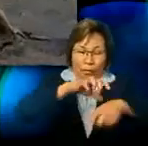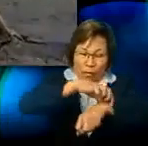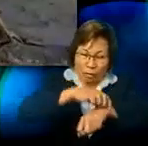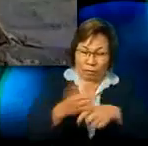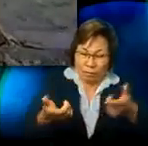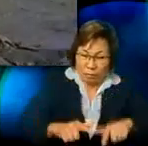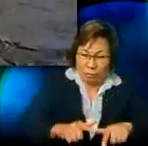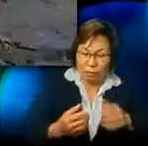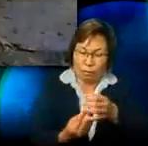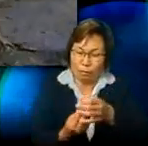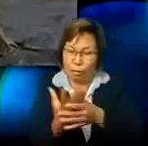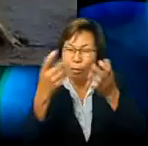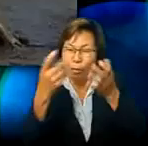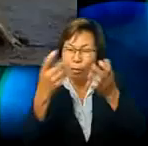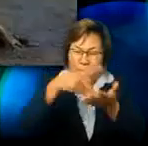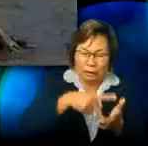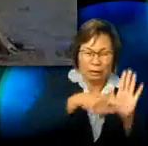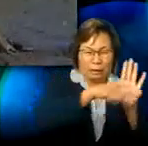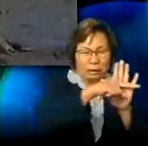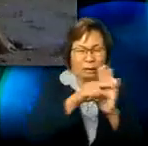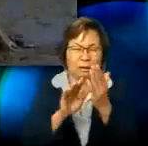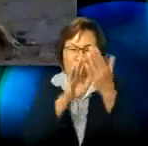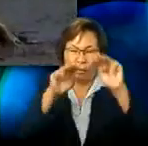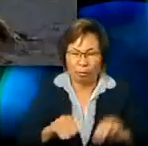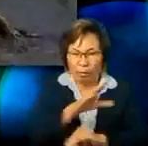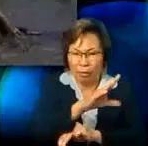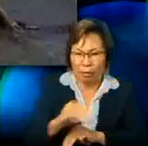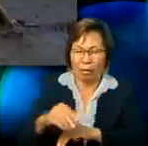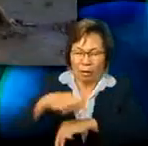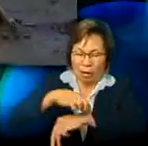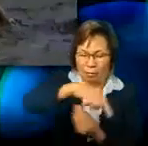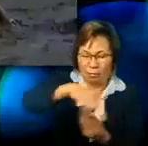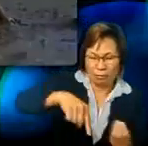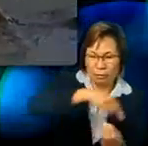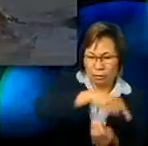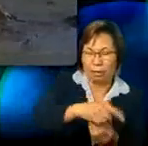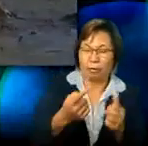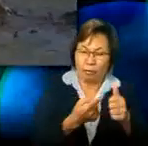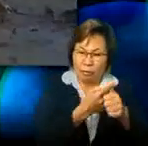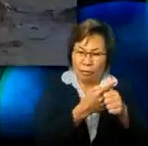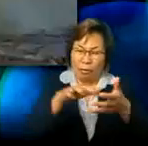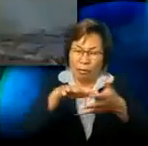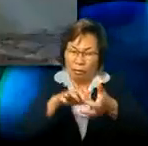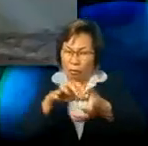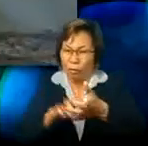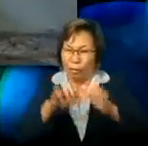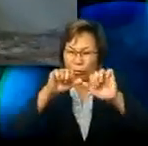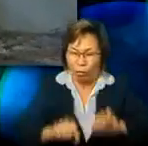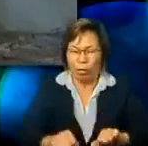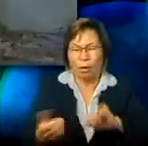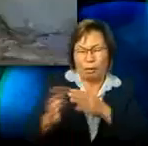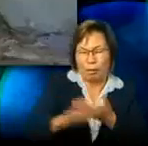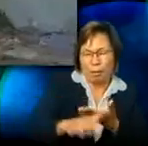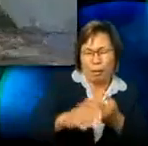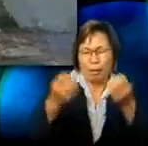Bencana alam yang terjadi menimbulkan banyak kesan negatif terhadap manusia dan juga alam sekitar. Pertamanya, malapetaka ini boleh